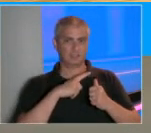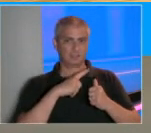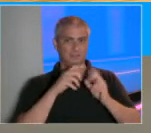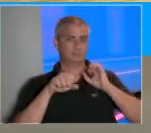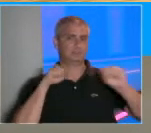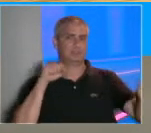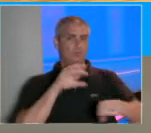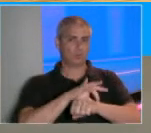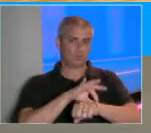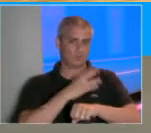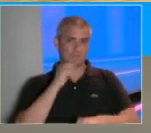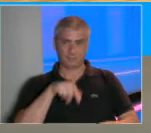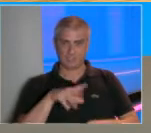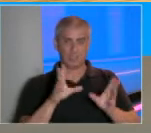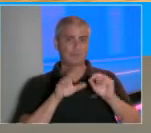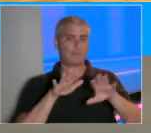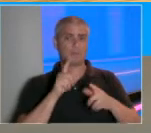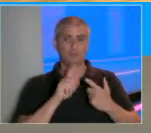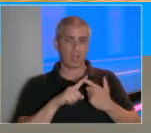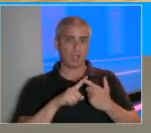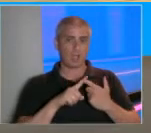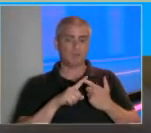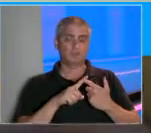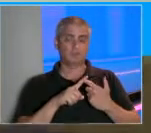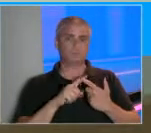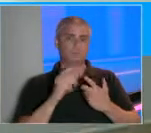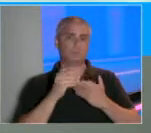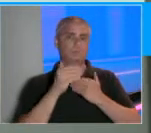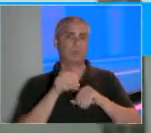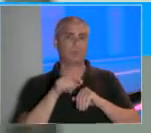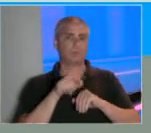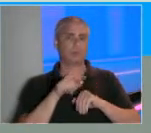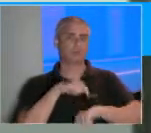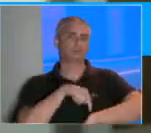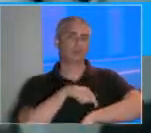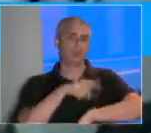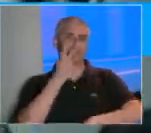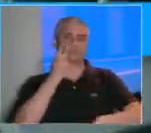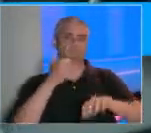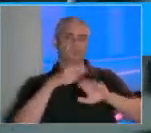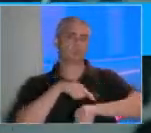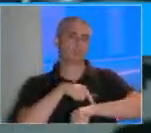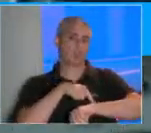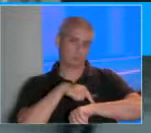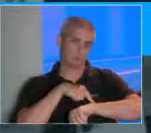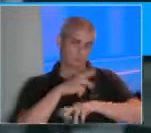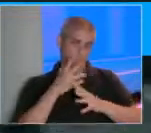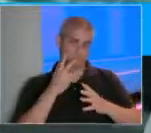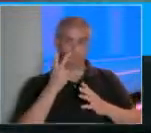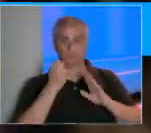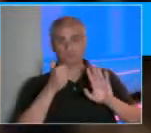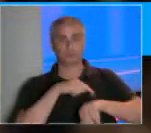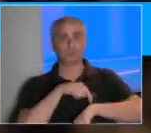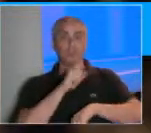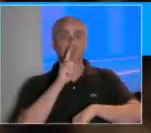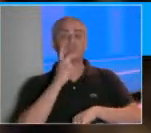הסתדרות הרופאים בישראל עם הממשלה, הוגבלו שם השעות ל-26 שעות, אגב לא 36, 26